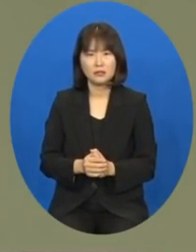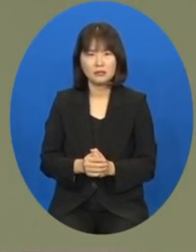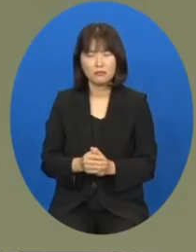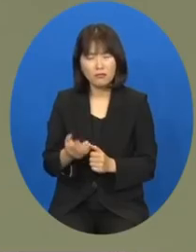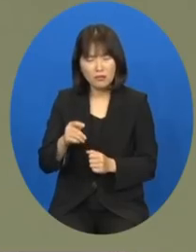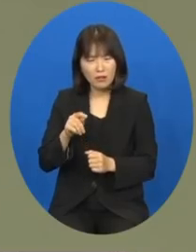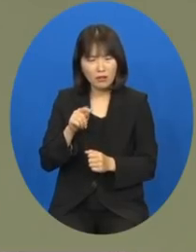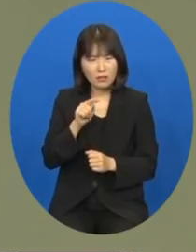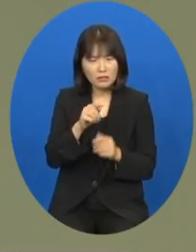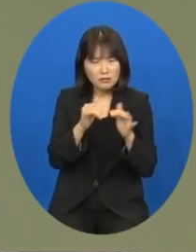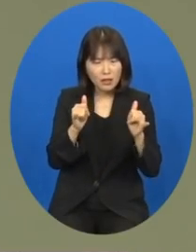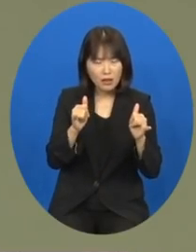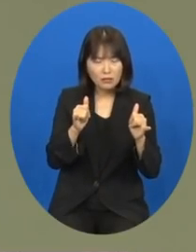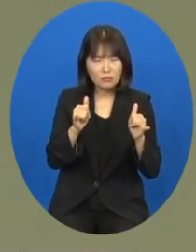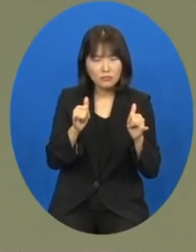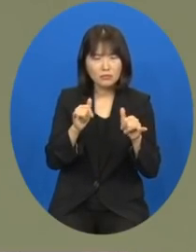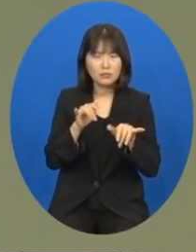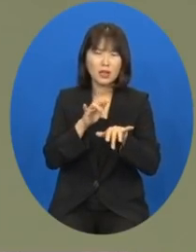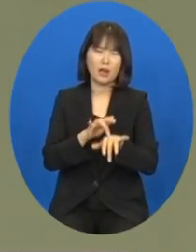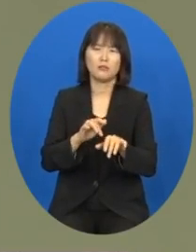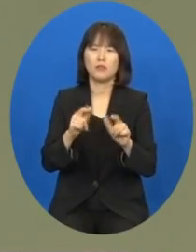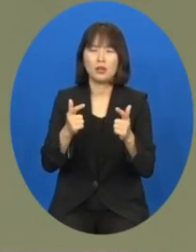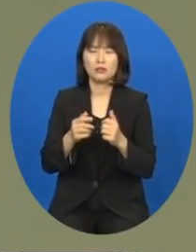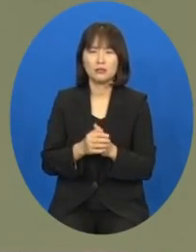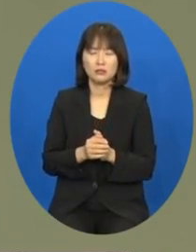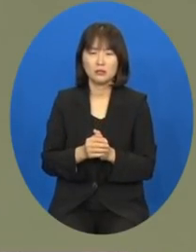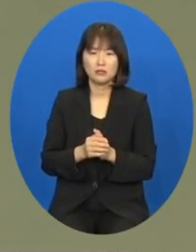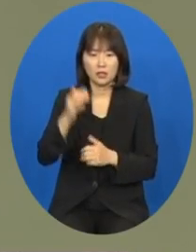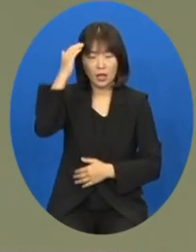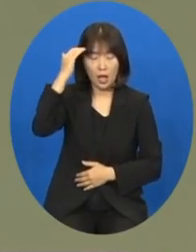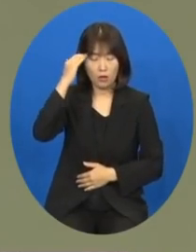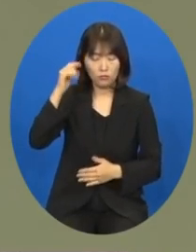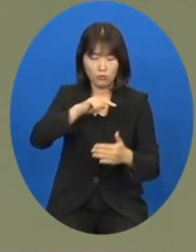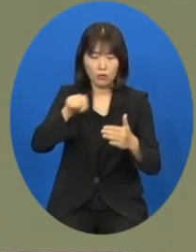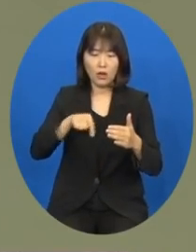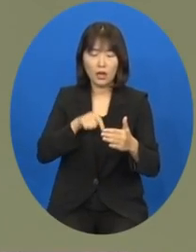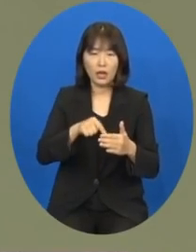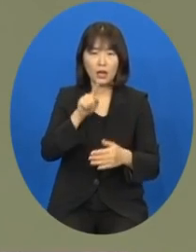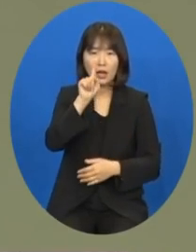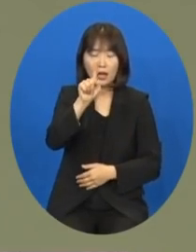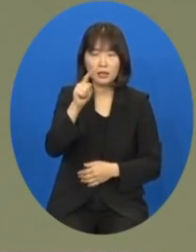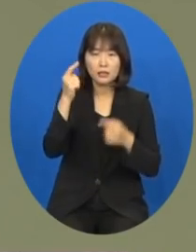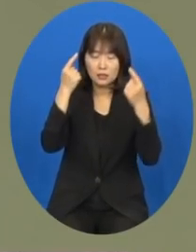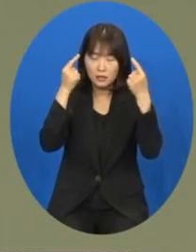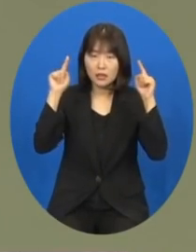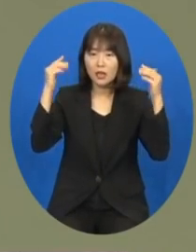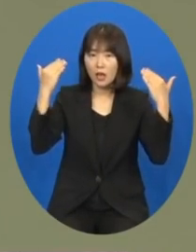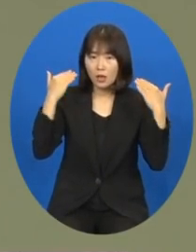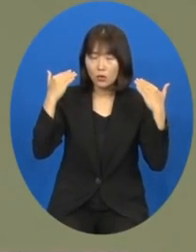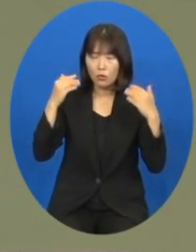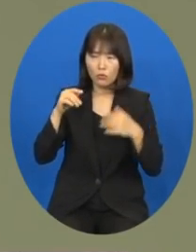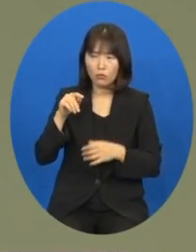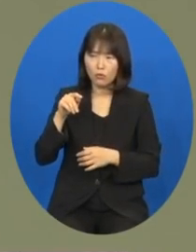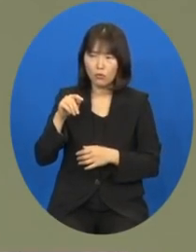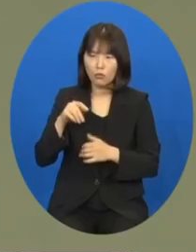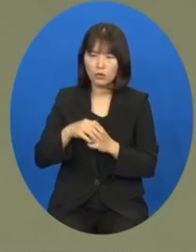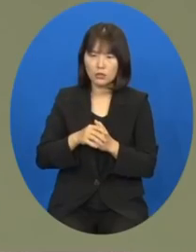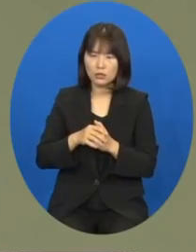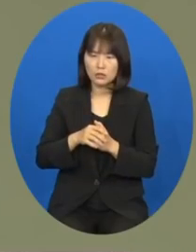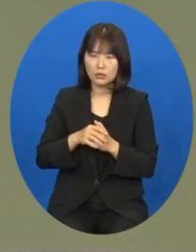악마가 아니라 그저 사람입니다 국내 한 대학에서는 요 그가 유도를 잘해서 영의 박사 길을